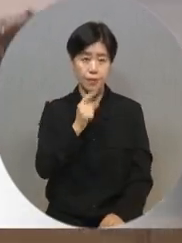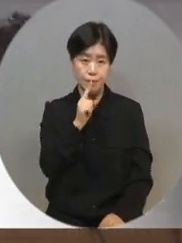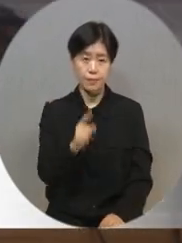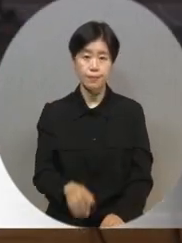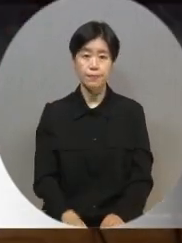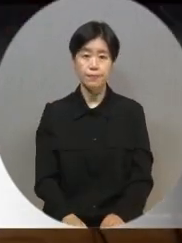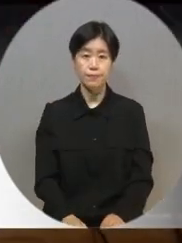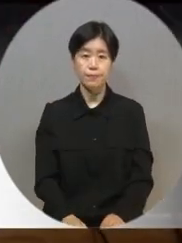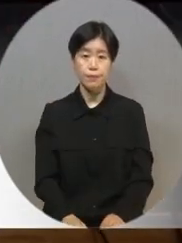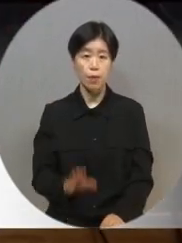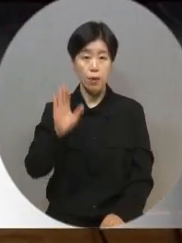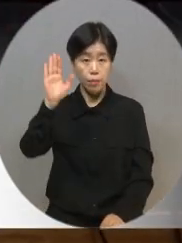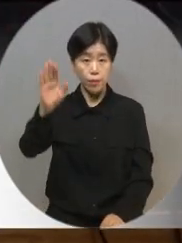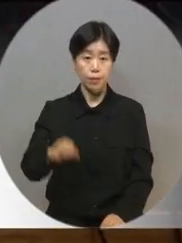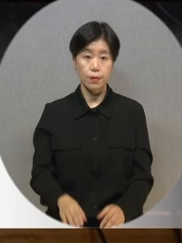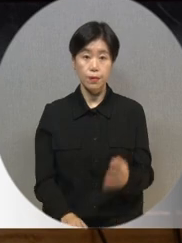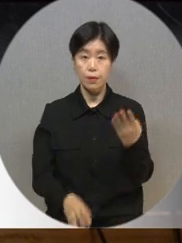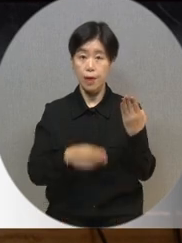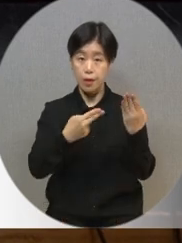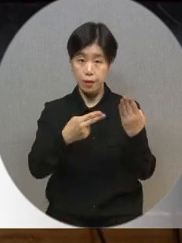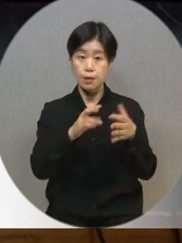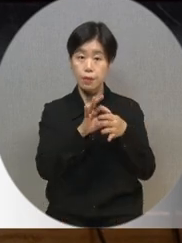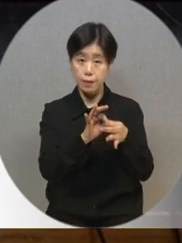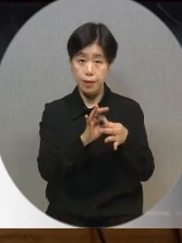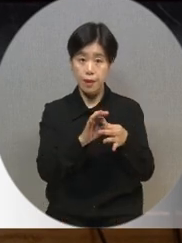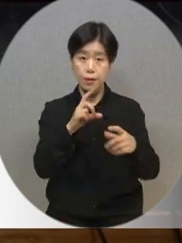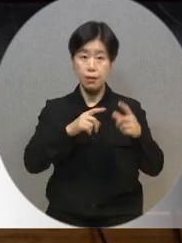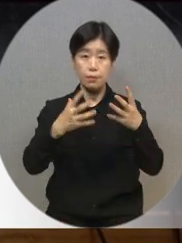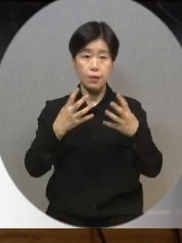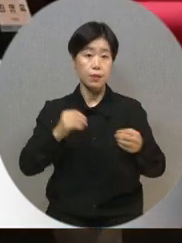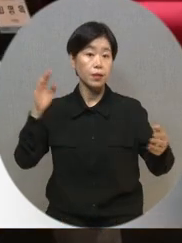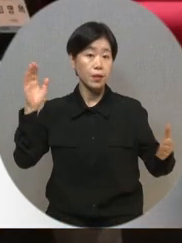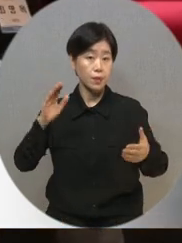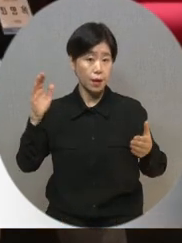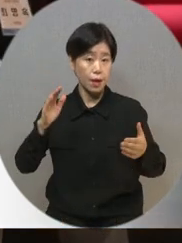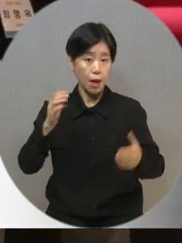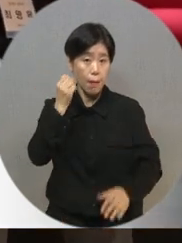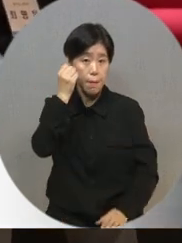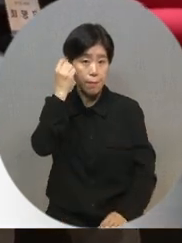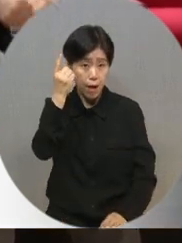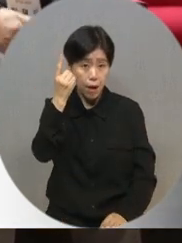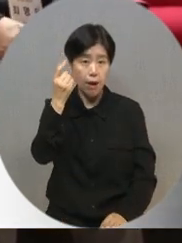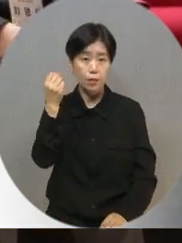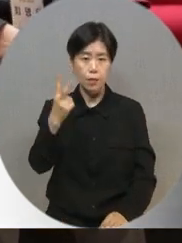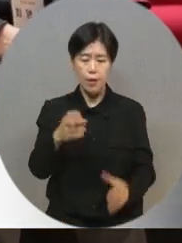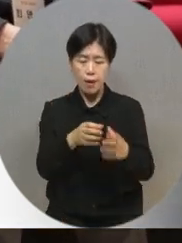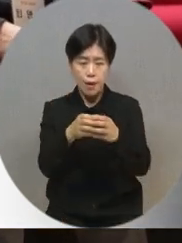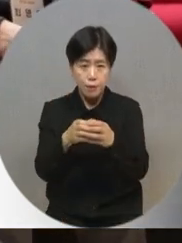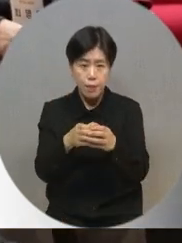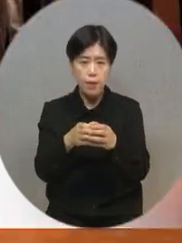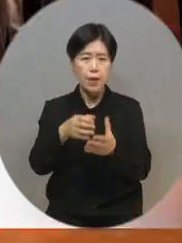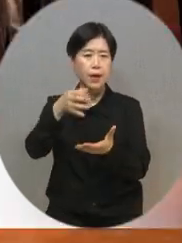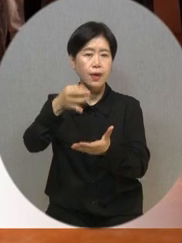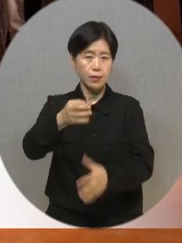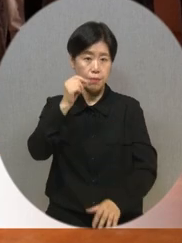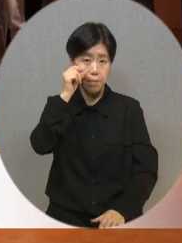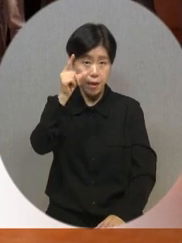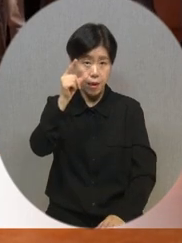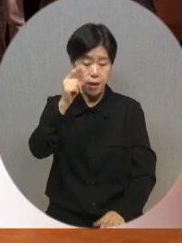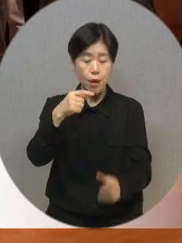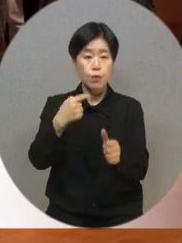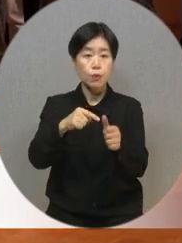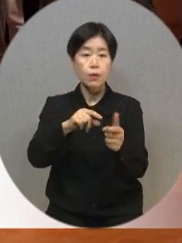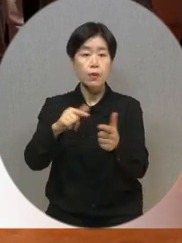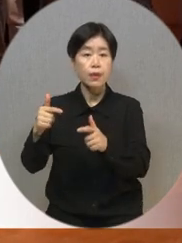덧붙였습니다. 앞으로도 4H를 통해 더 많은 학생들이 창의성과 협동의 가치를 깨닫고 교육적